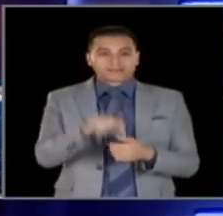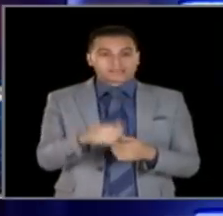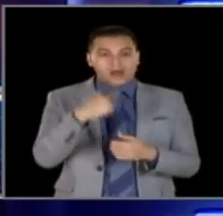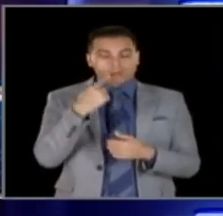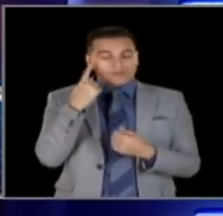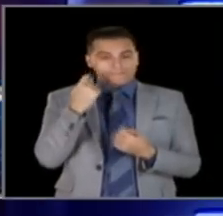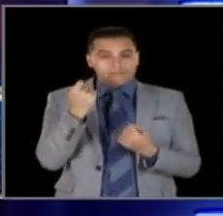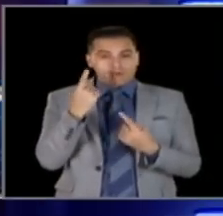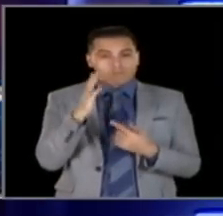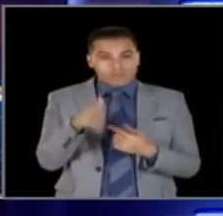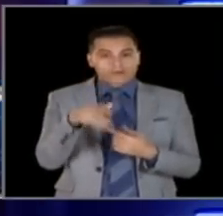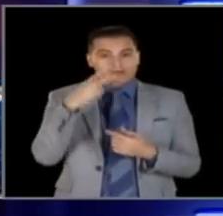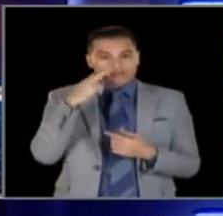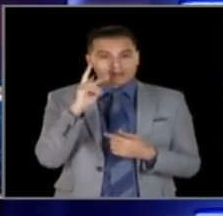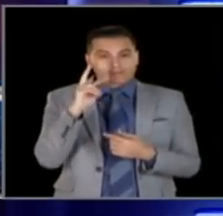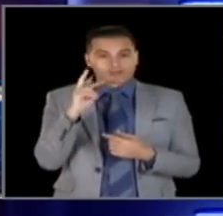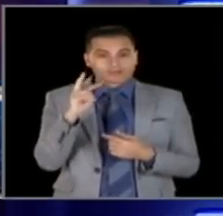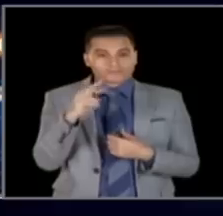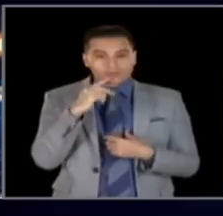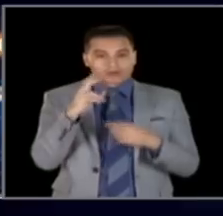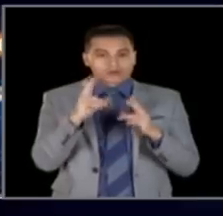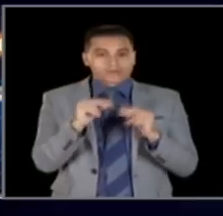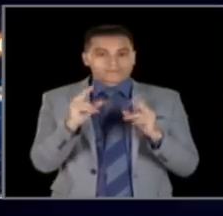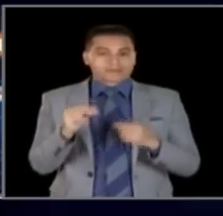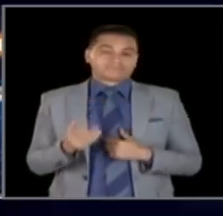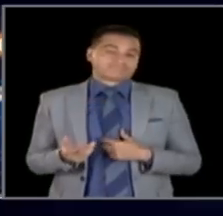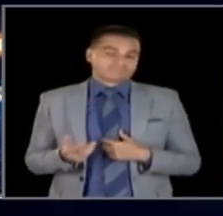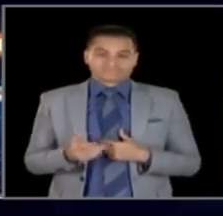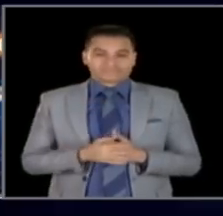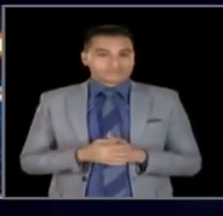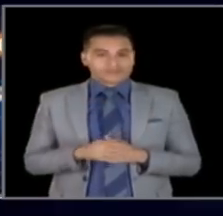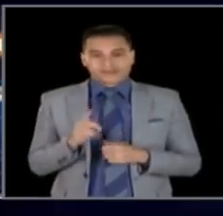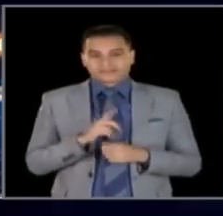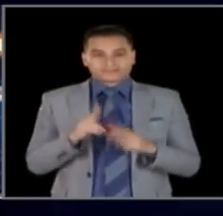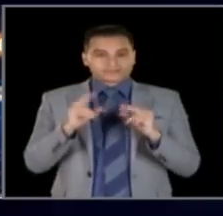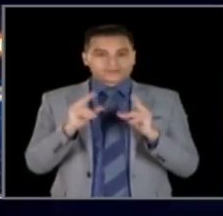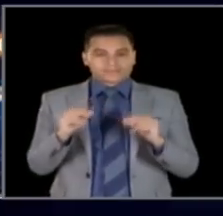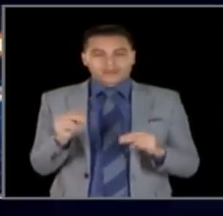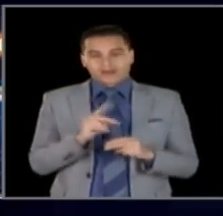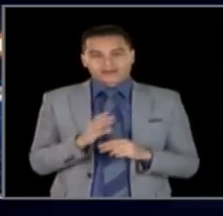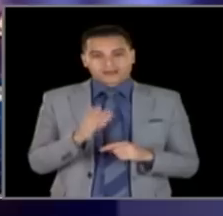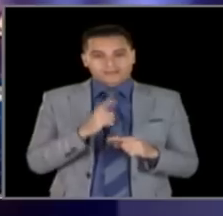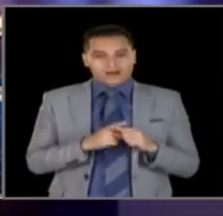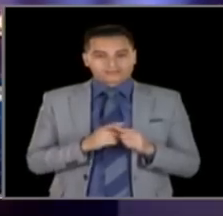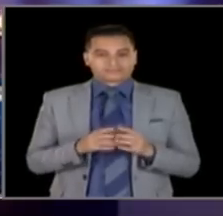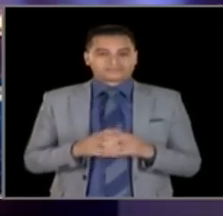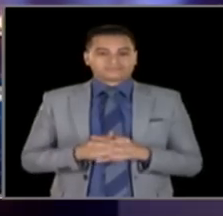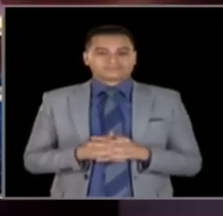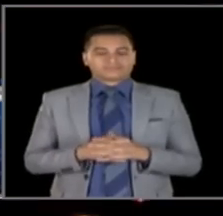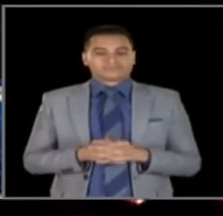معلومة ممكن تلخبطك. آه طبعا. لبنان. مش في لبنان. إجابة